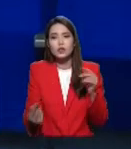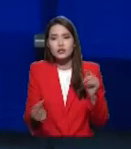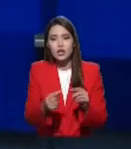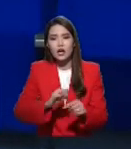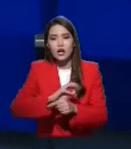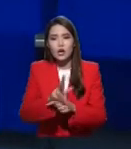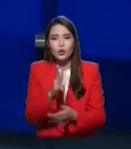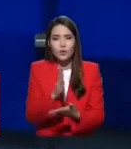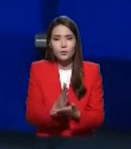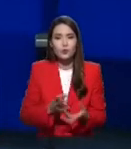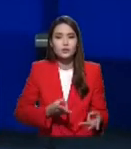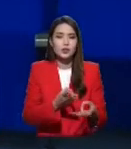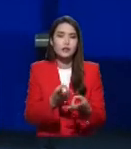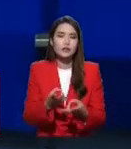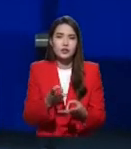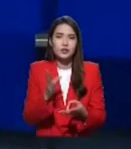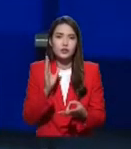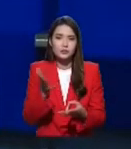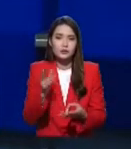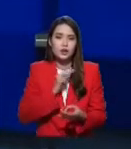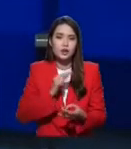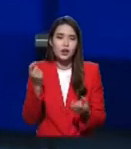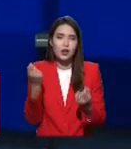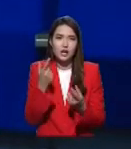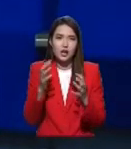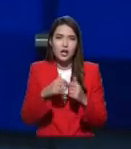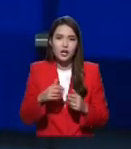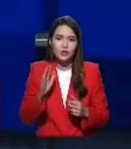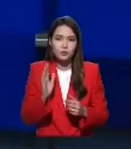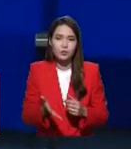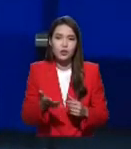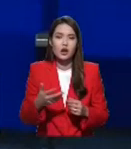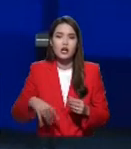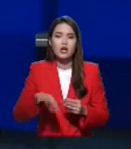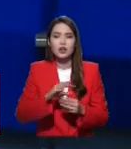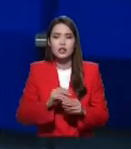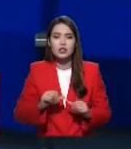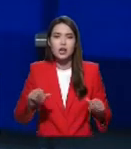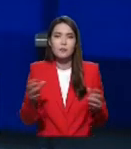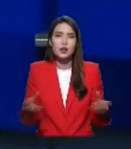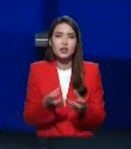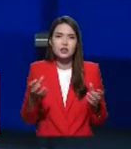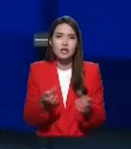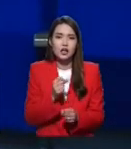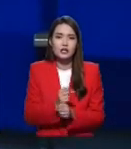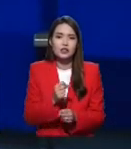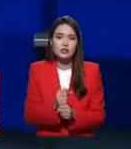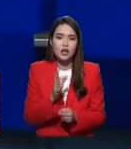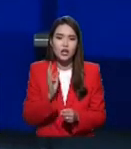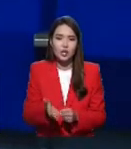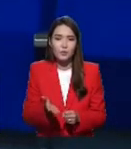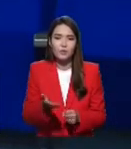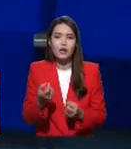ол 25-ші жылы бітіреді. Мына облысқа батысын мәселе, екіншісі мына жамбылға өтетін шақпақтықта туннелдің мәселесі. Туннелдің негізгі